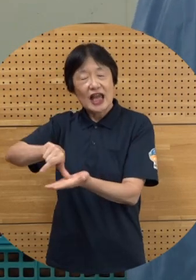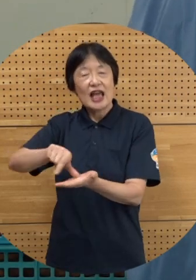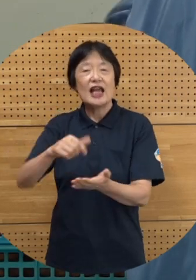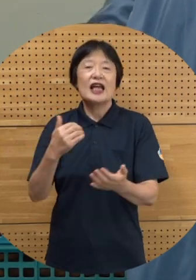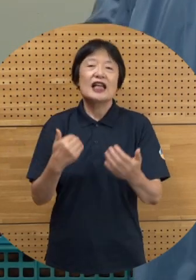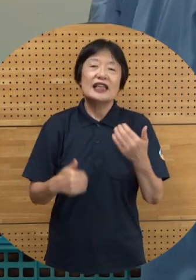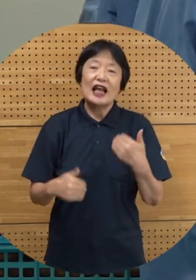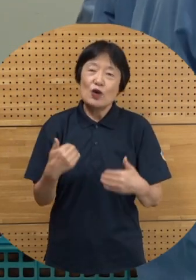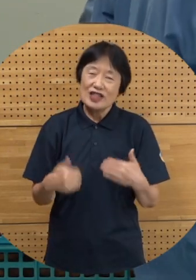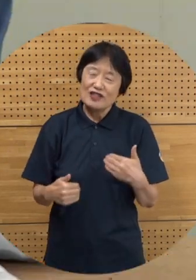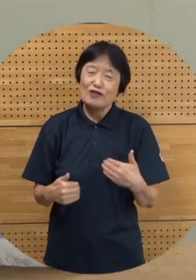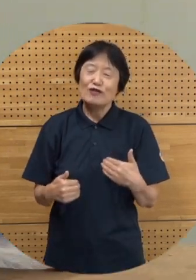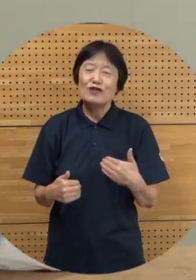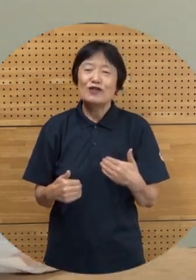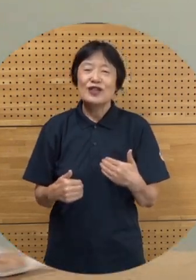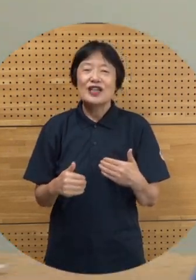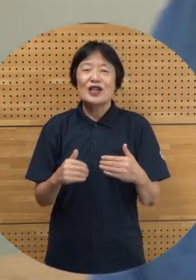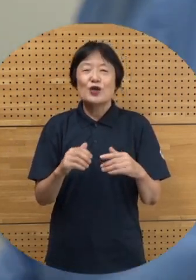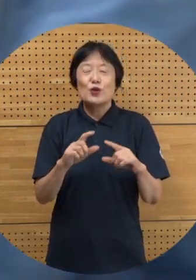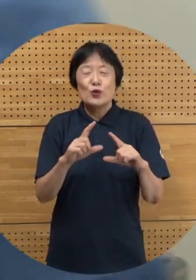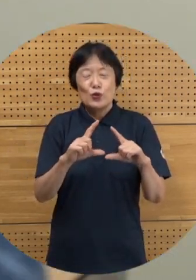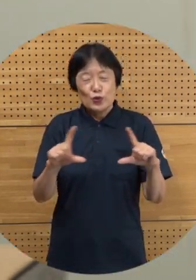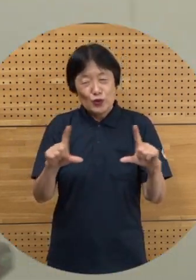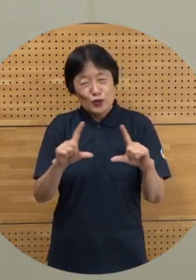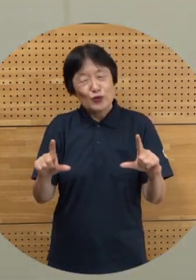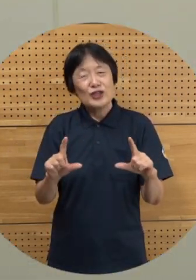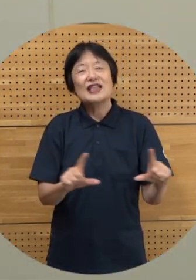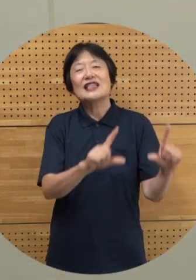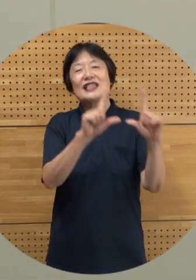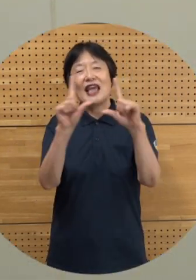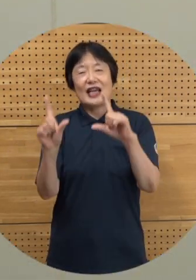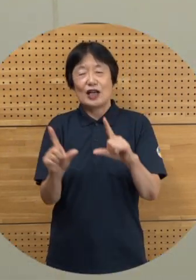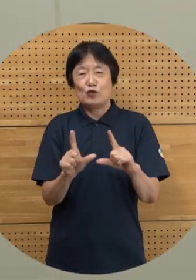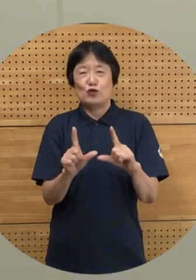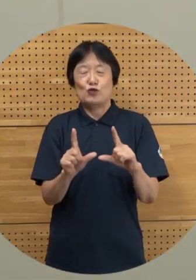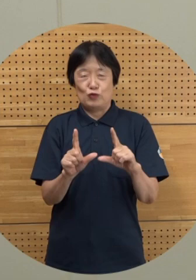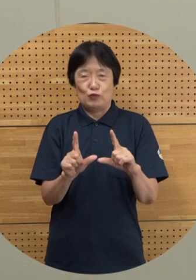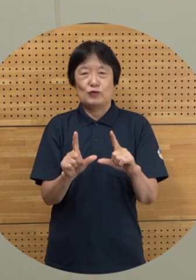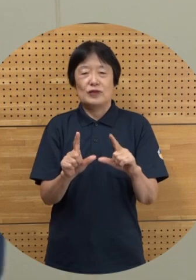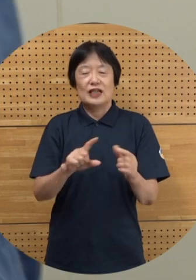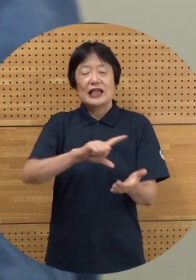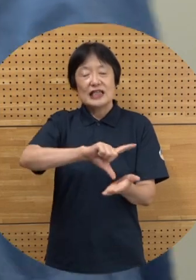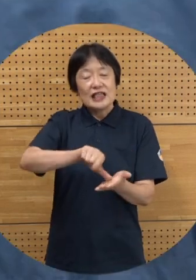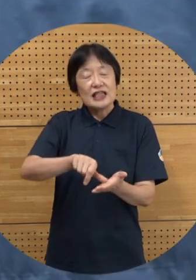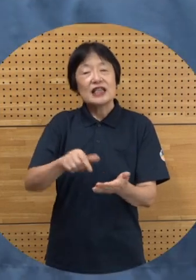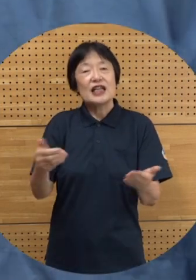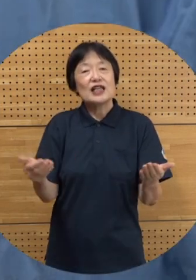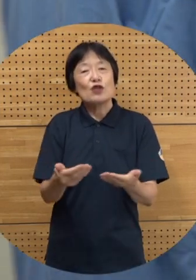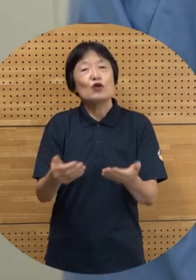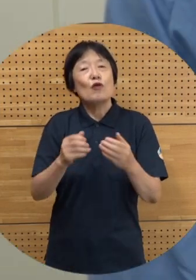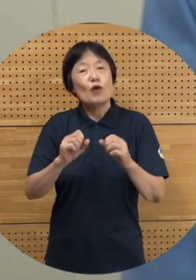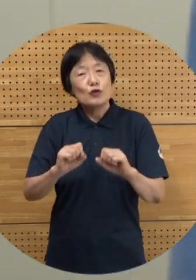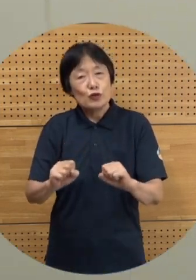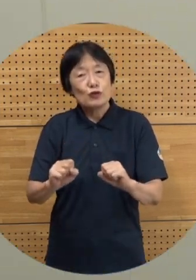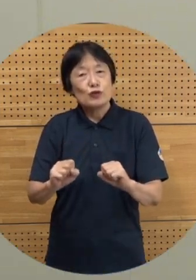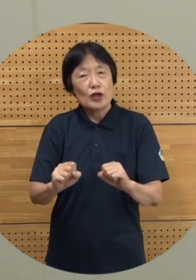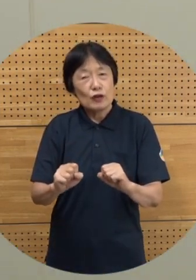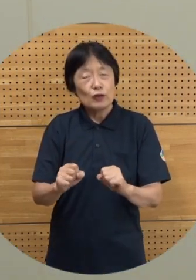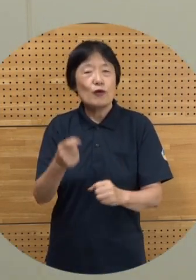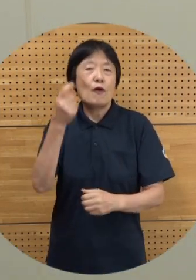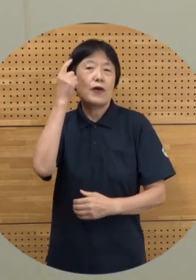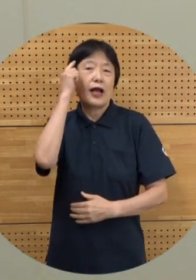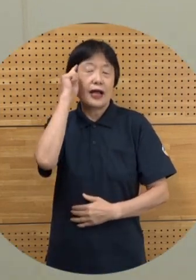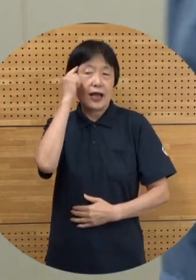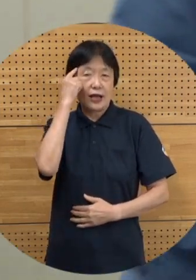ますか、普通に一般的に暮らしていく、で地域で働くっていうふうなことを、コンセプト